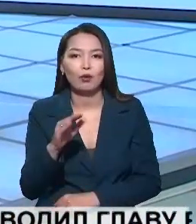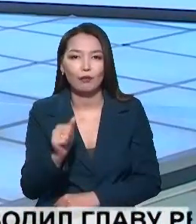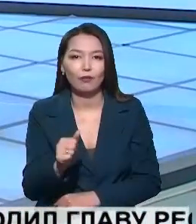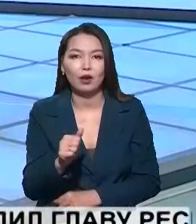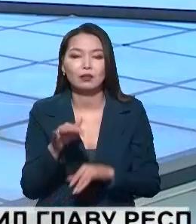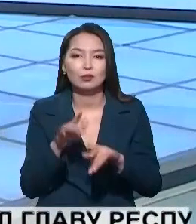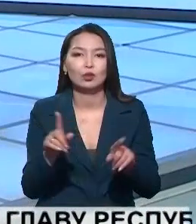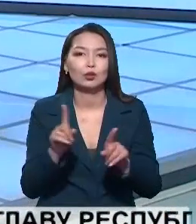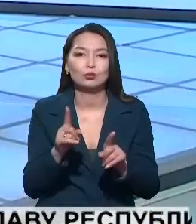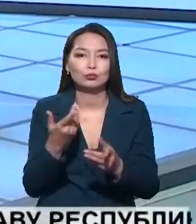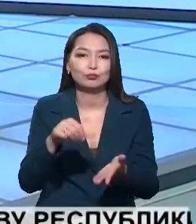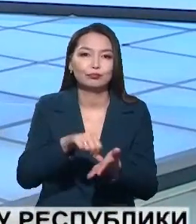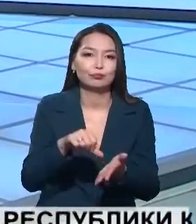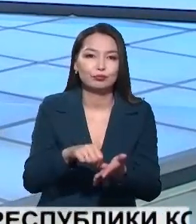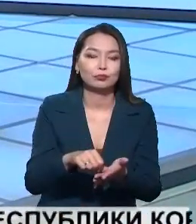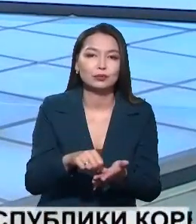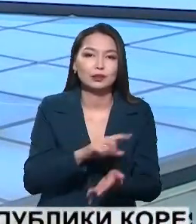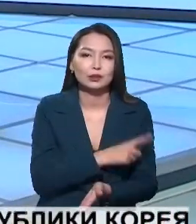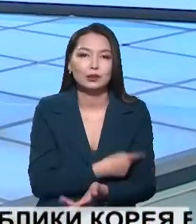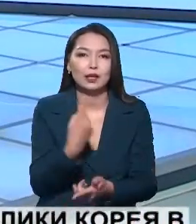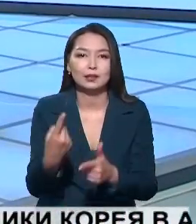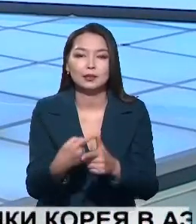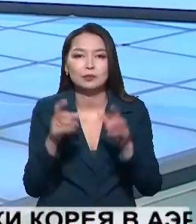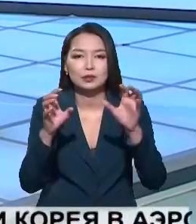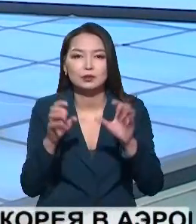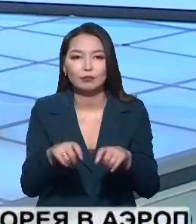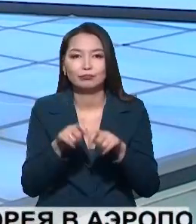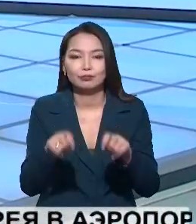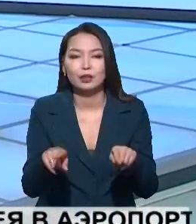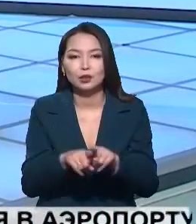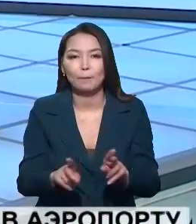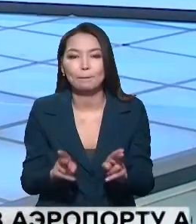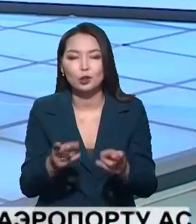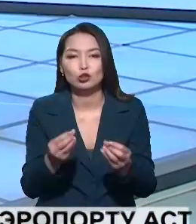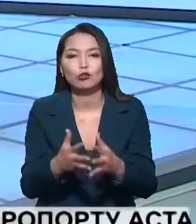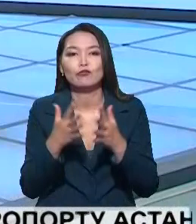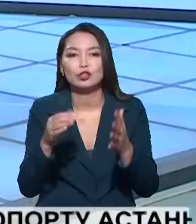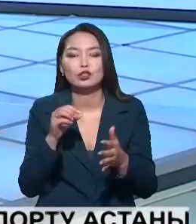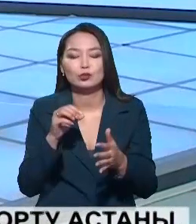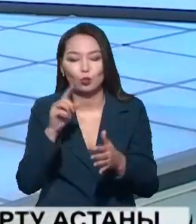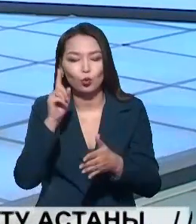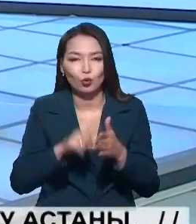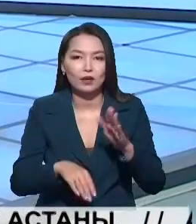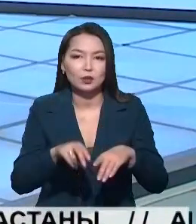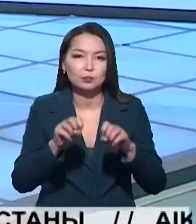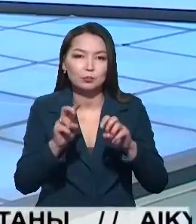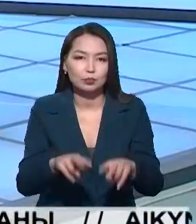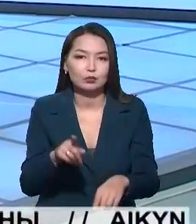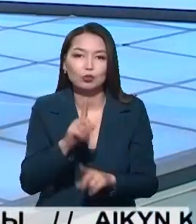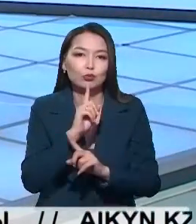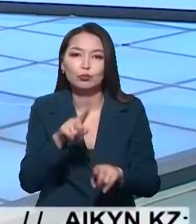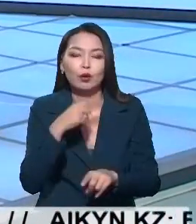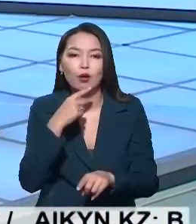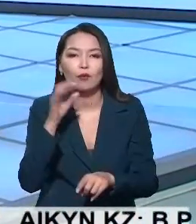днях вступает в силу одноименный закон, и раскрываемость подобных преступлений станет выше, уверена специалист. И это не будет говорить о